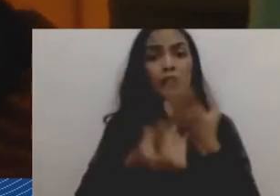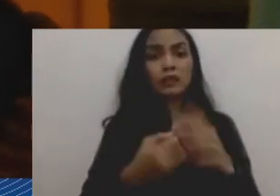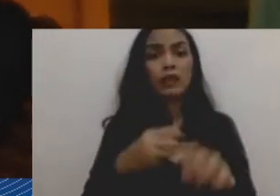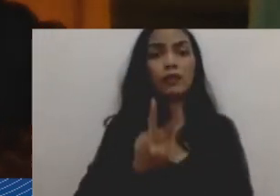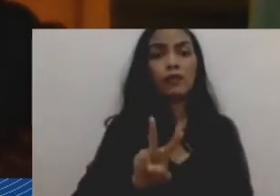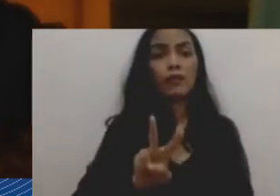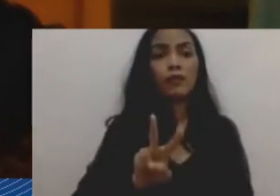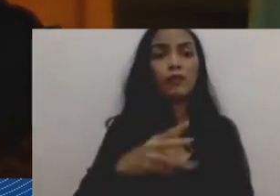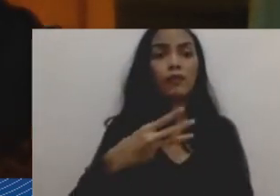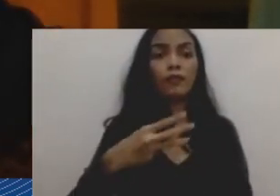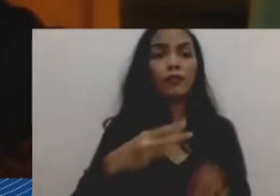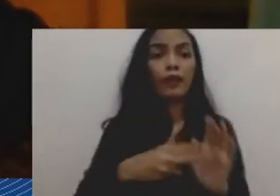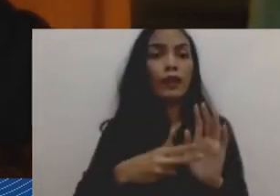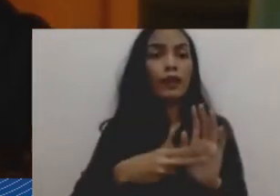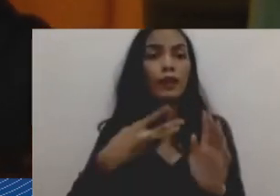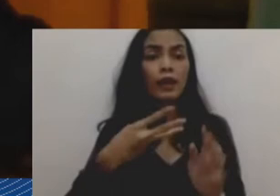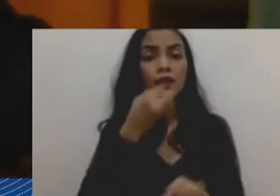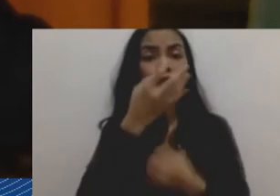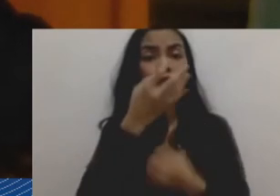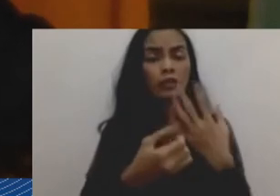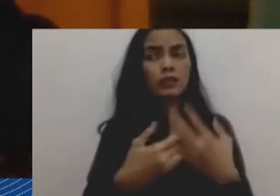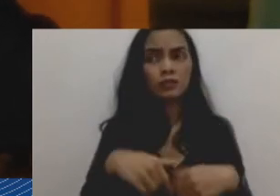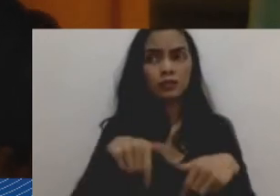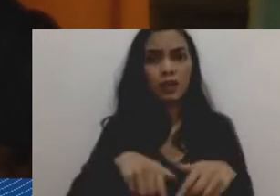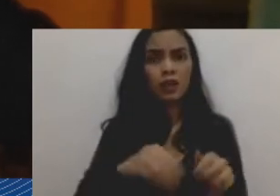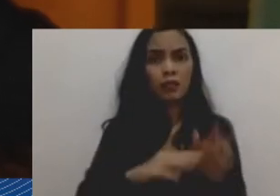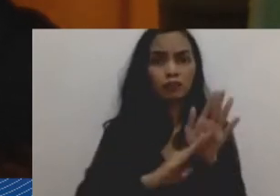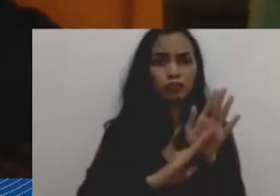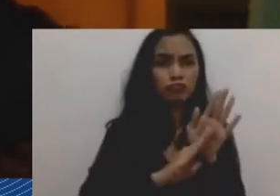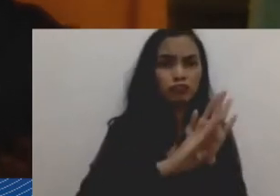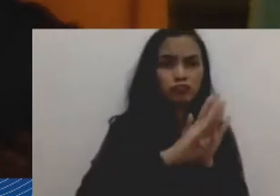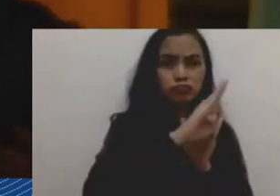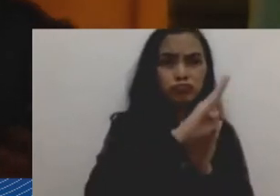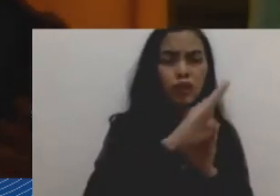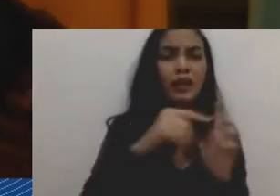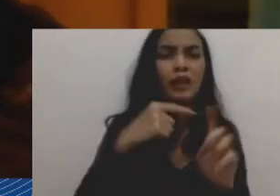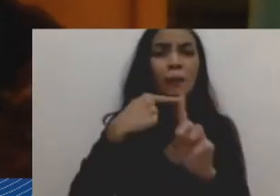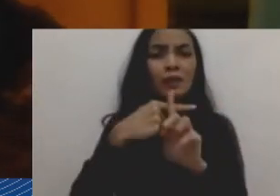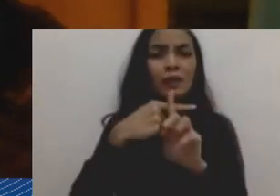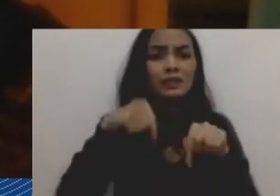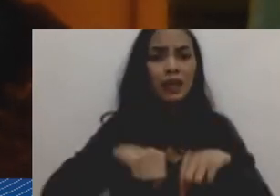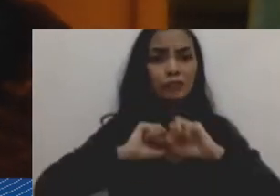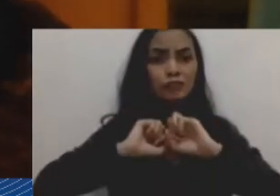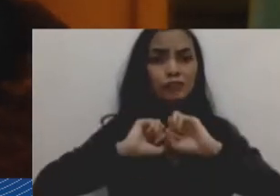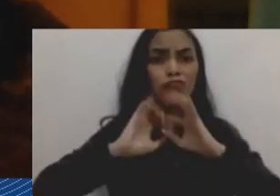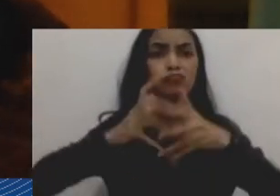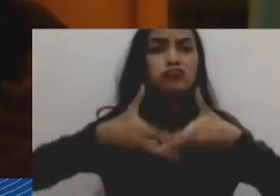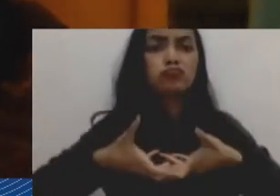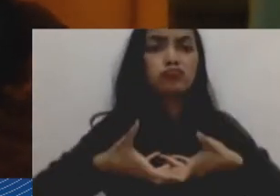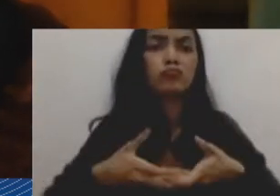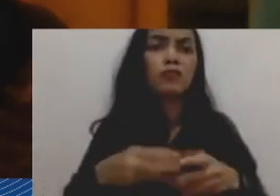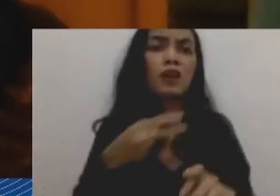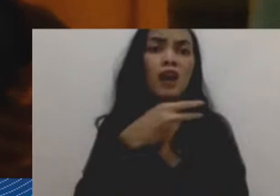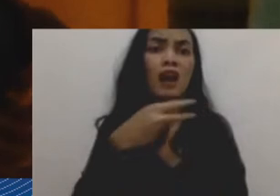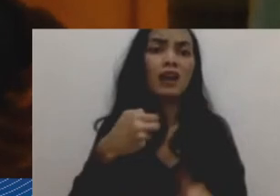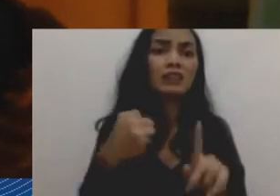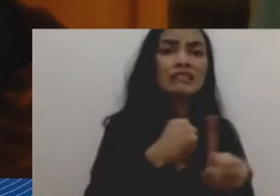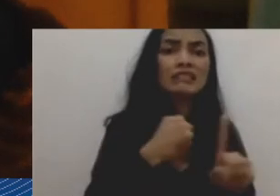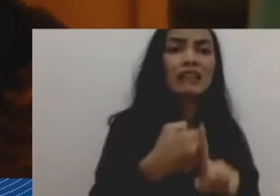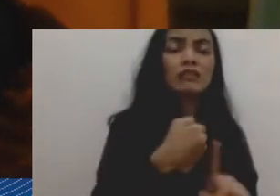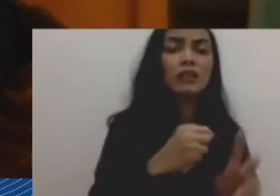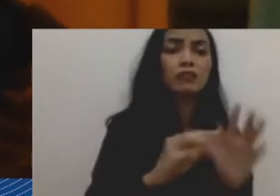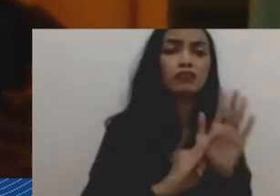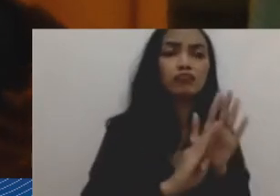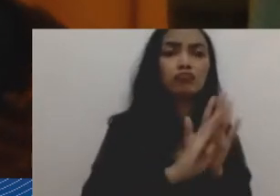Vene, fenomenanya meningkat, apalagi di tengah pandemi juga trennya ternyata kekerasan ketika pandemi ini juga